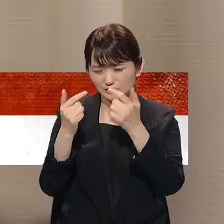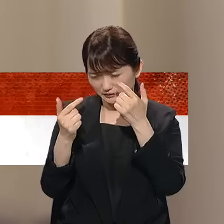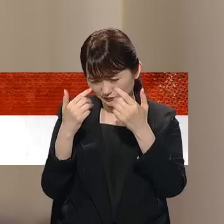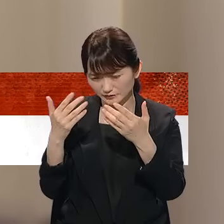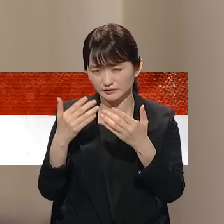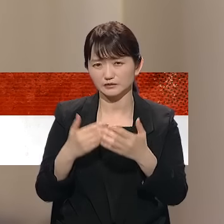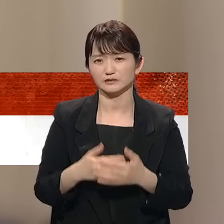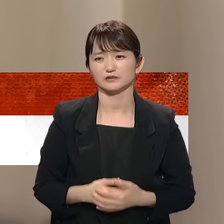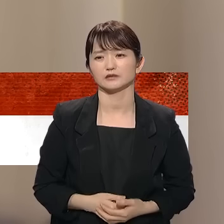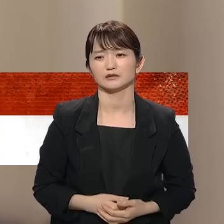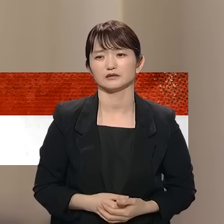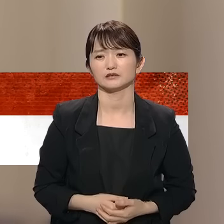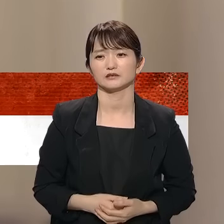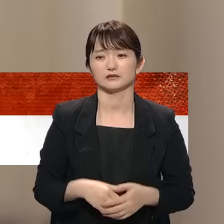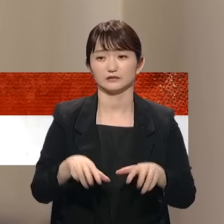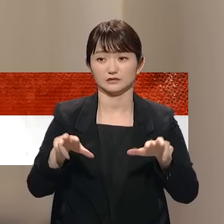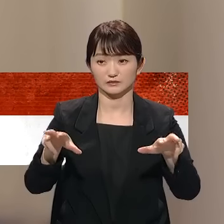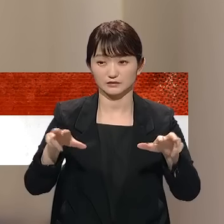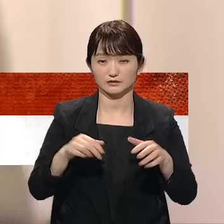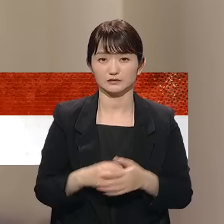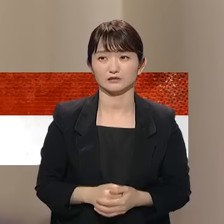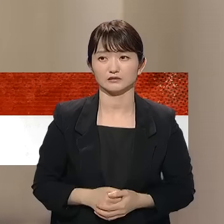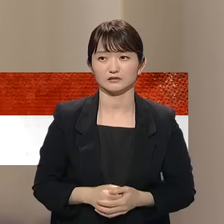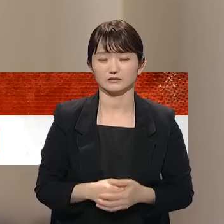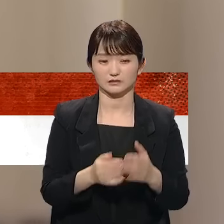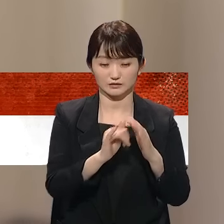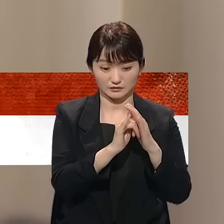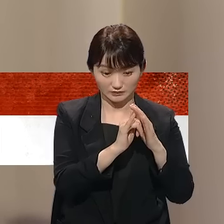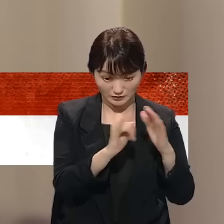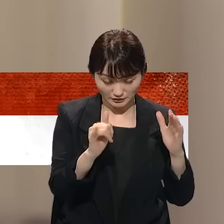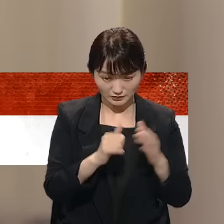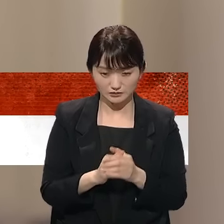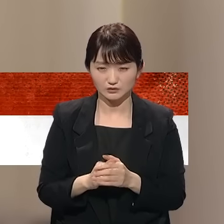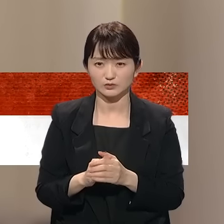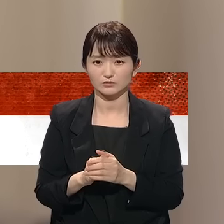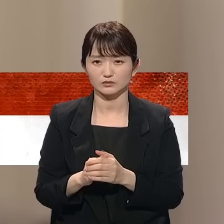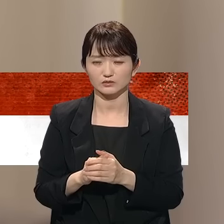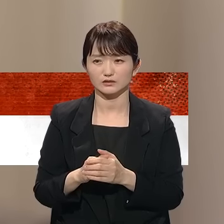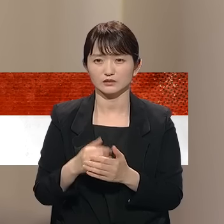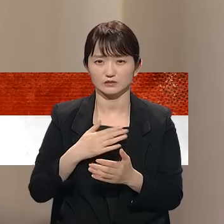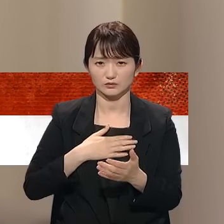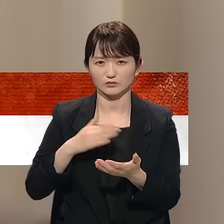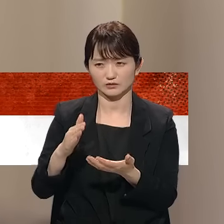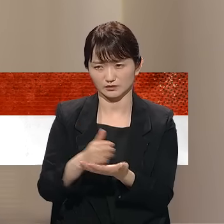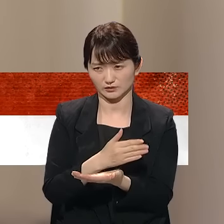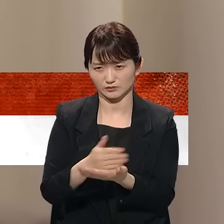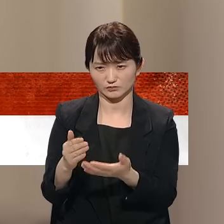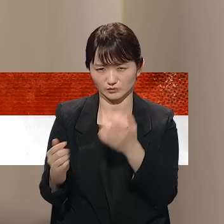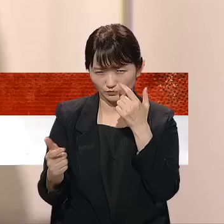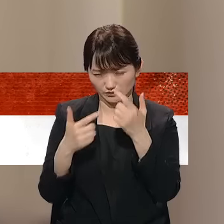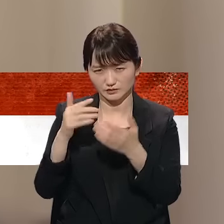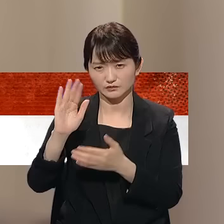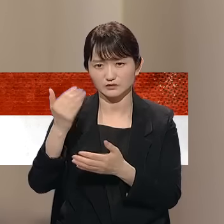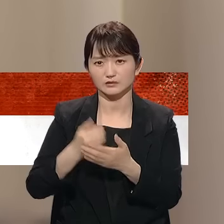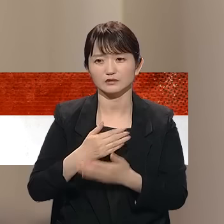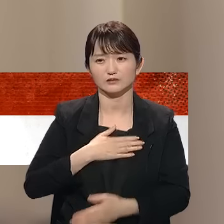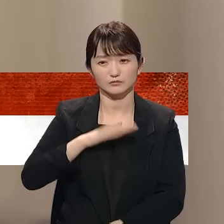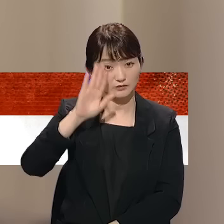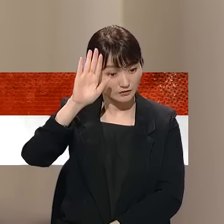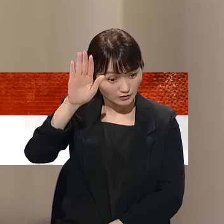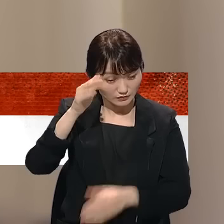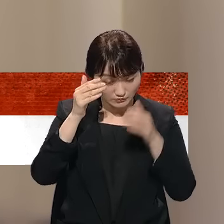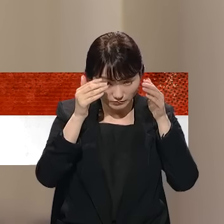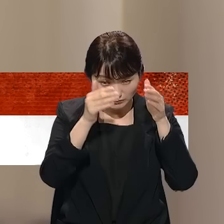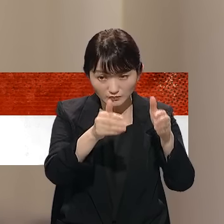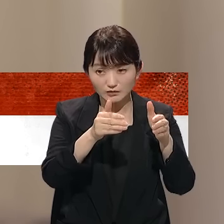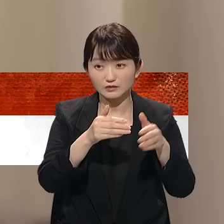확실하고 이제는 여기서 정확히 나눠야 될 부분에서 정확히 확실히 나눠가야 되는 게 앞으로 제가 갈 방향, 제가 가야